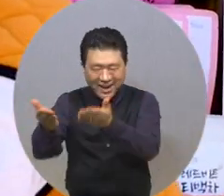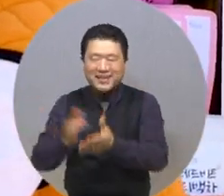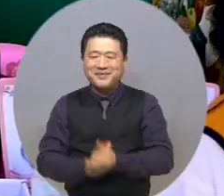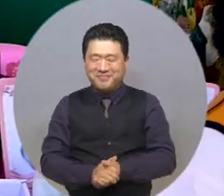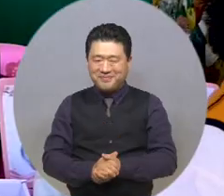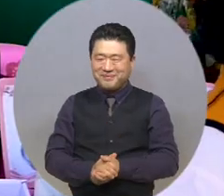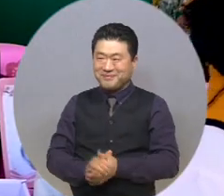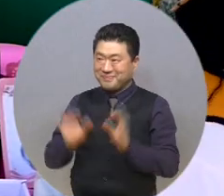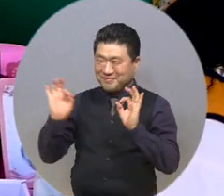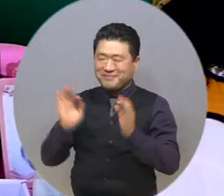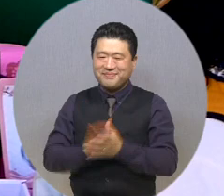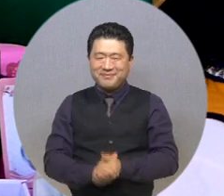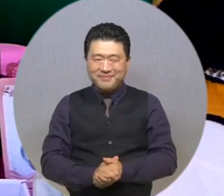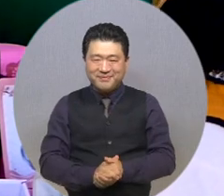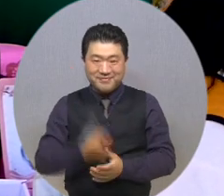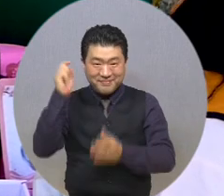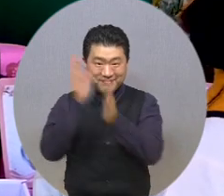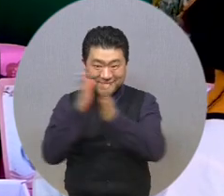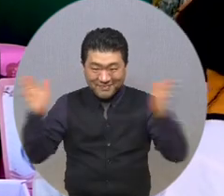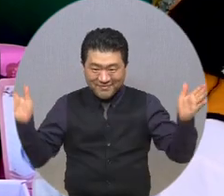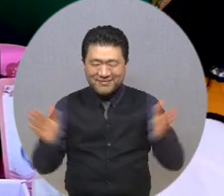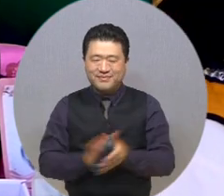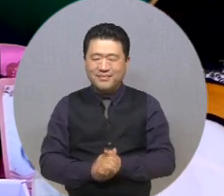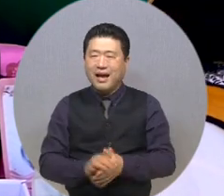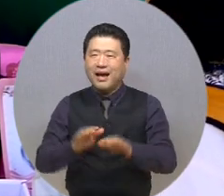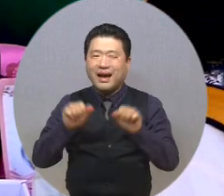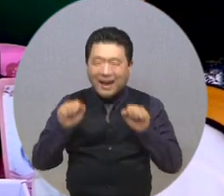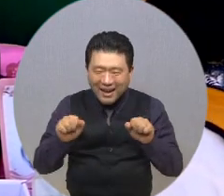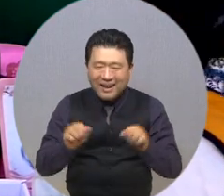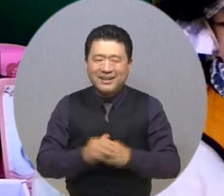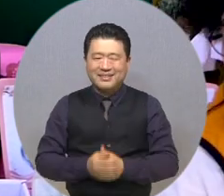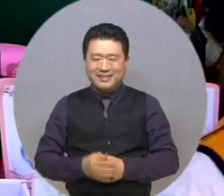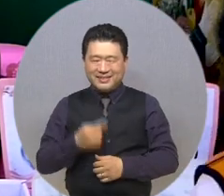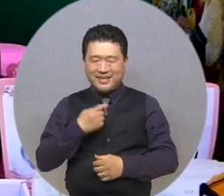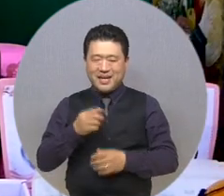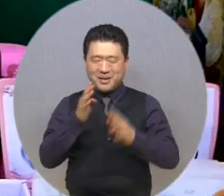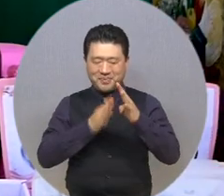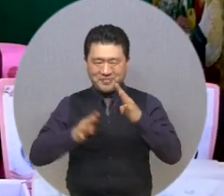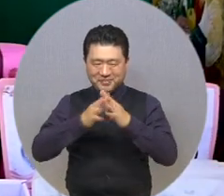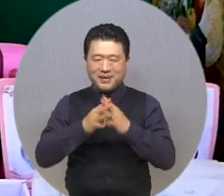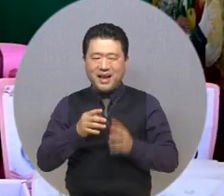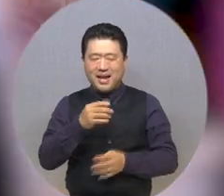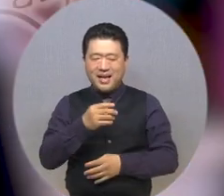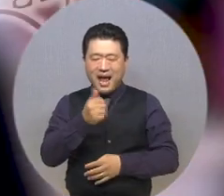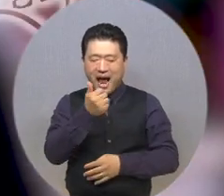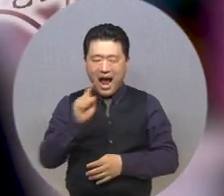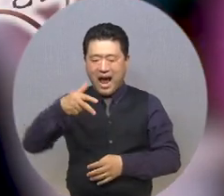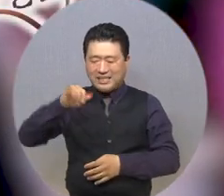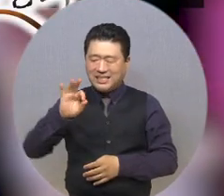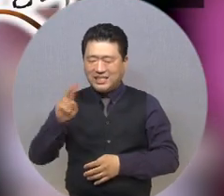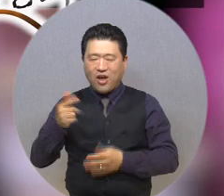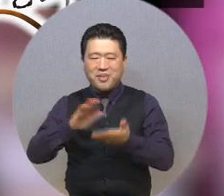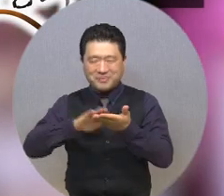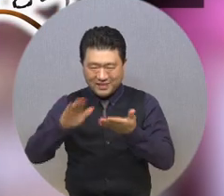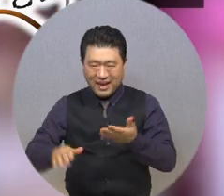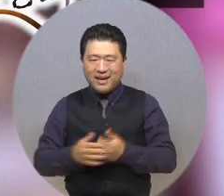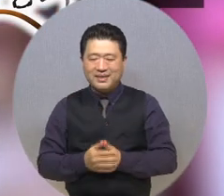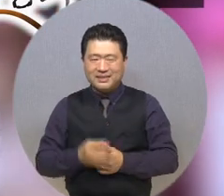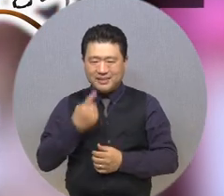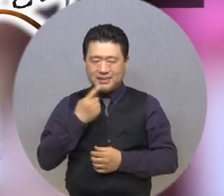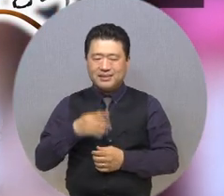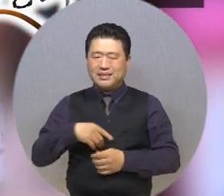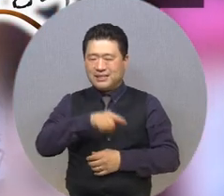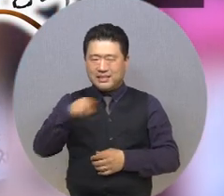겁니다. 준비, 스타트! 안녕하세요. 농업회사 법인 해누리 대표 하지연입니다. 저희는 섬진강에서 직접